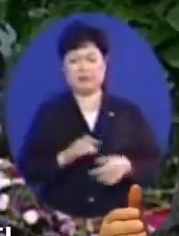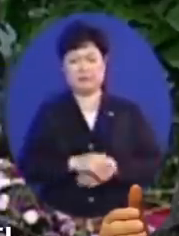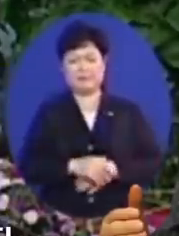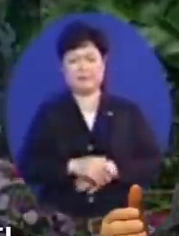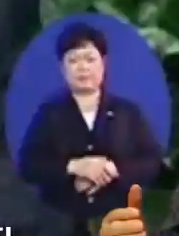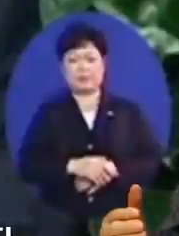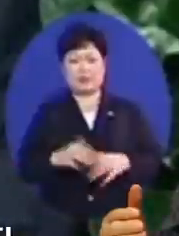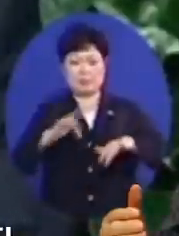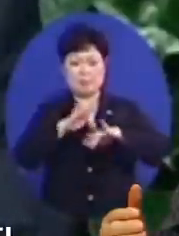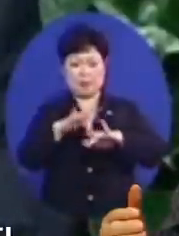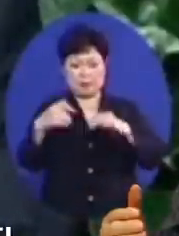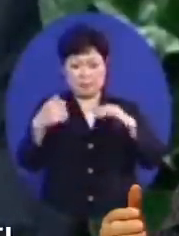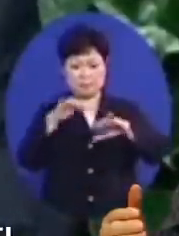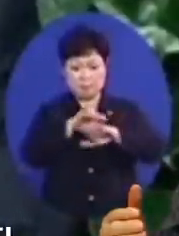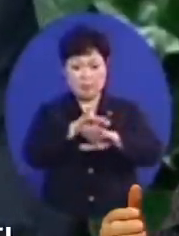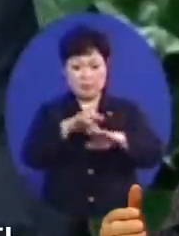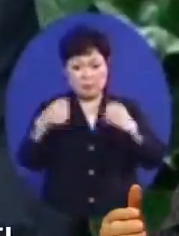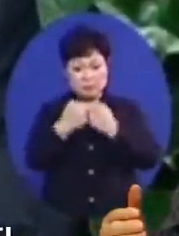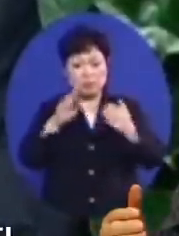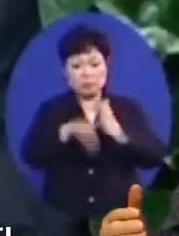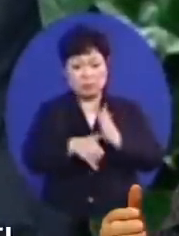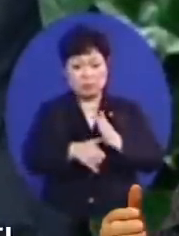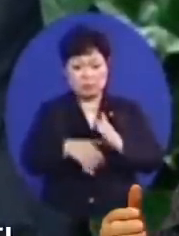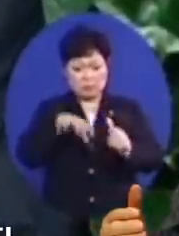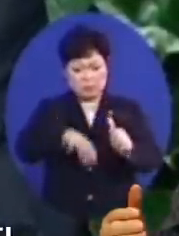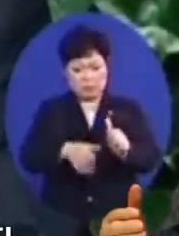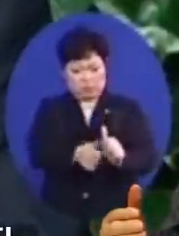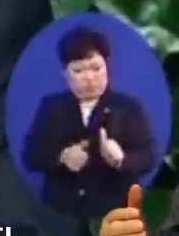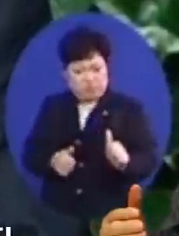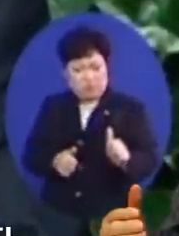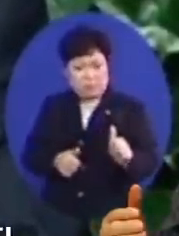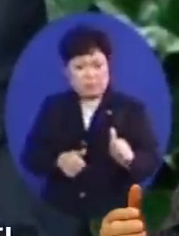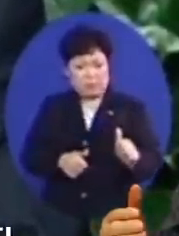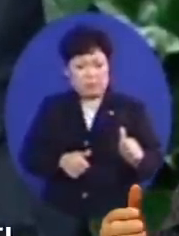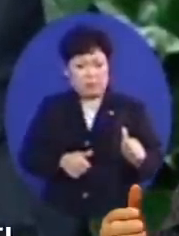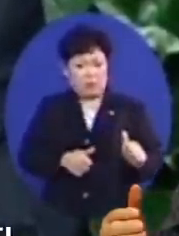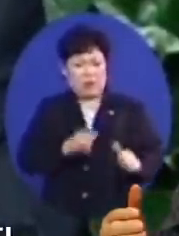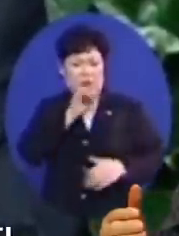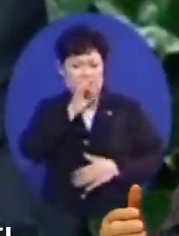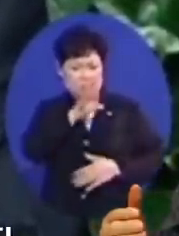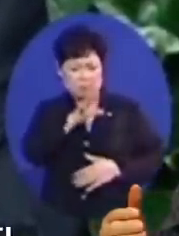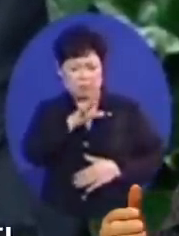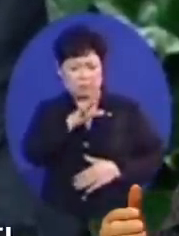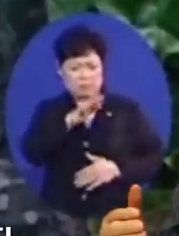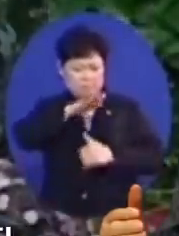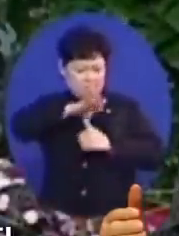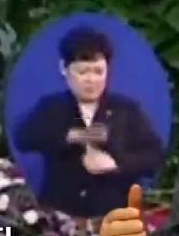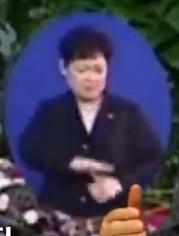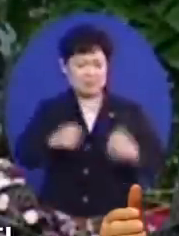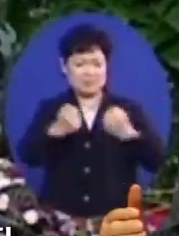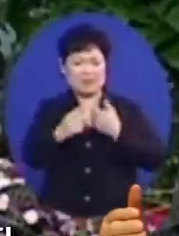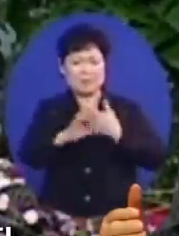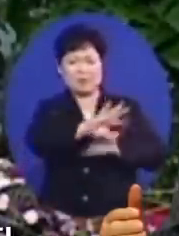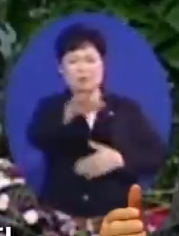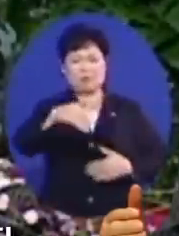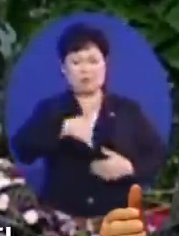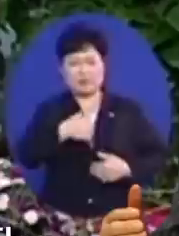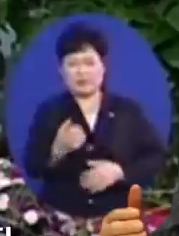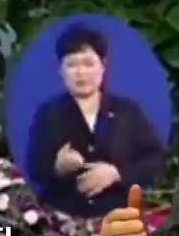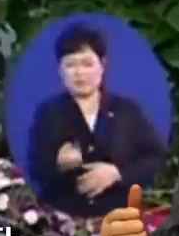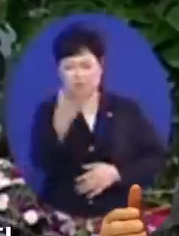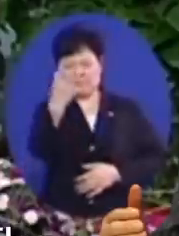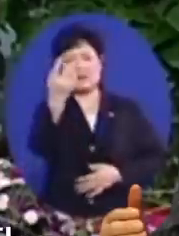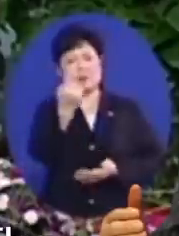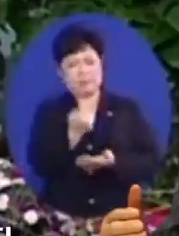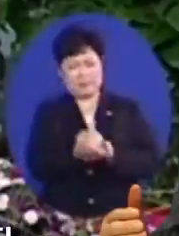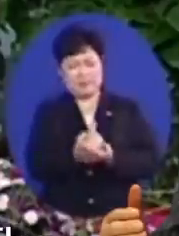뒤로 물러가면 안 됩니다. 끝까지 싸워야 됩니다. 인내를 하고 싸우면 승리가 우리에게 다가오게 되는 것입니다.